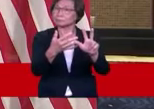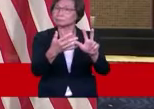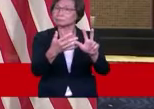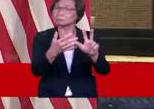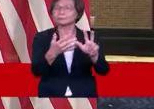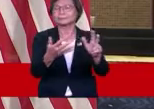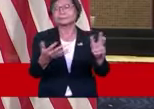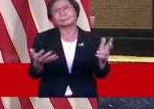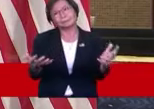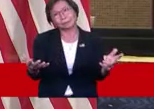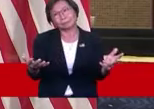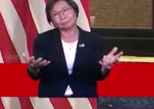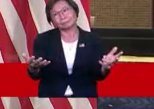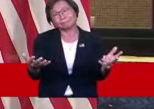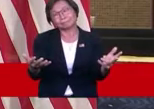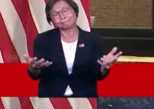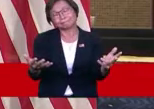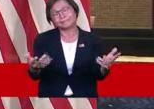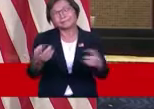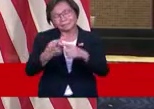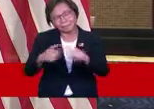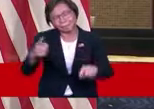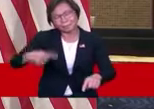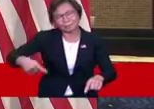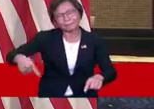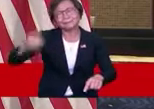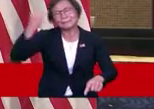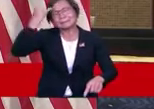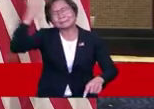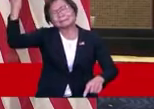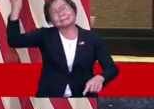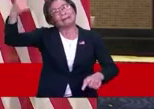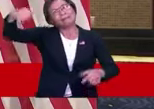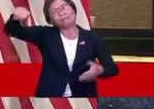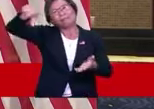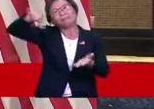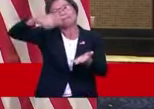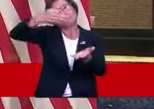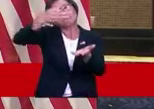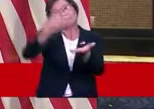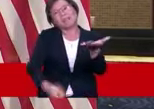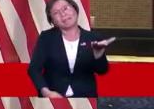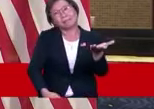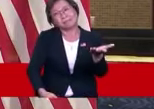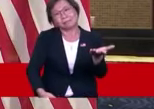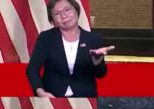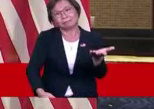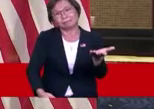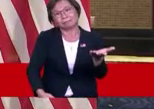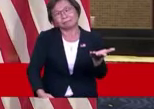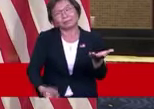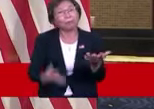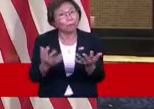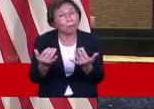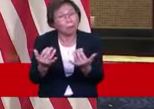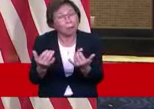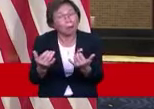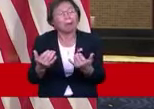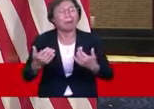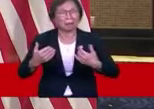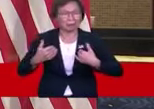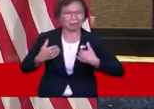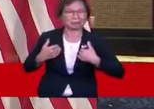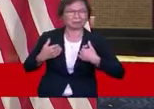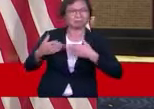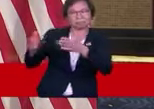Hai tetapi stay stay clean action ini tidak berhasil ini disebabkan ada